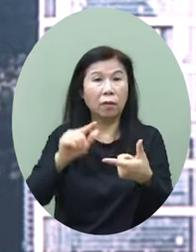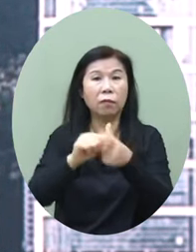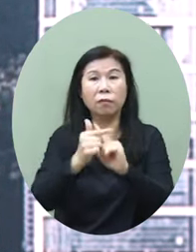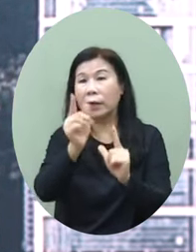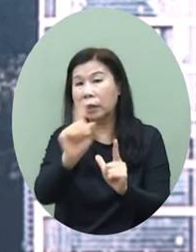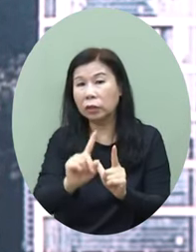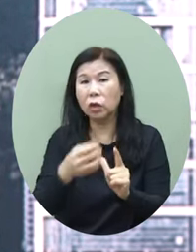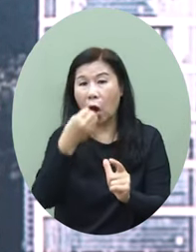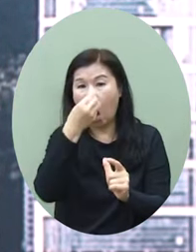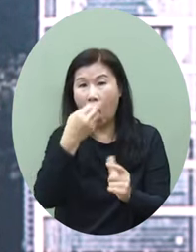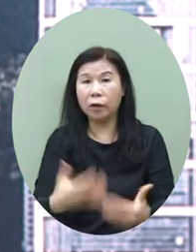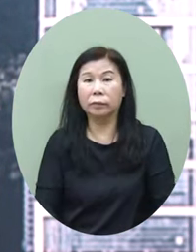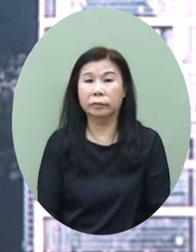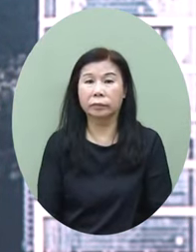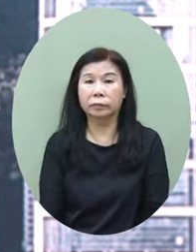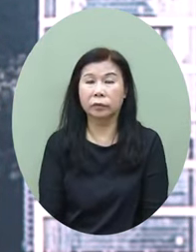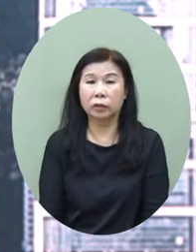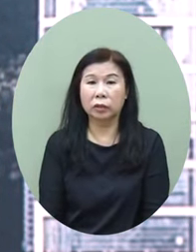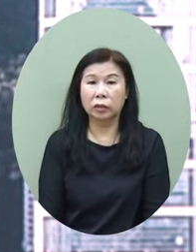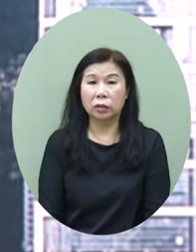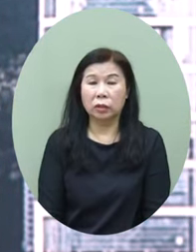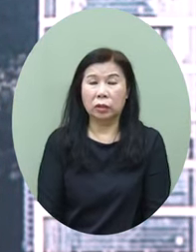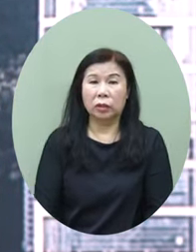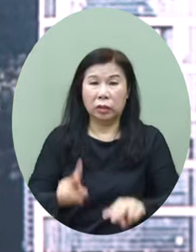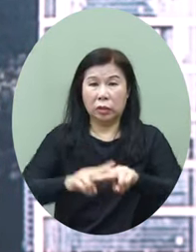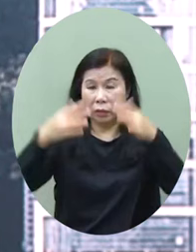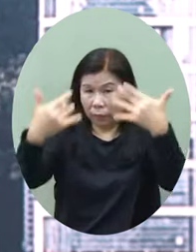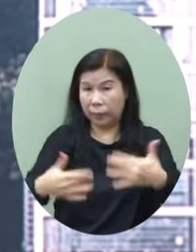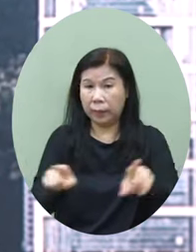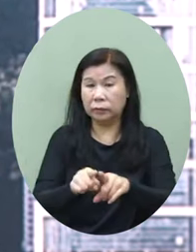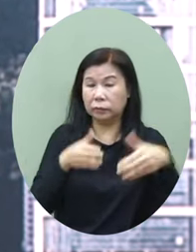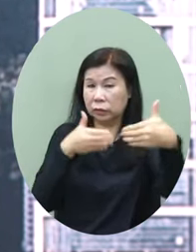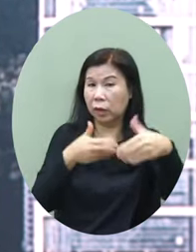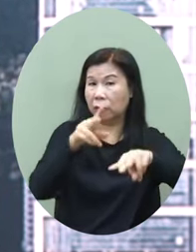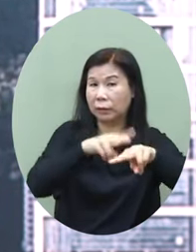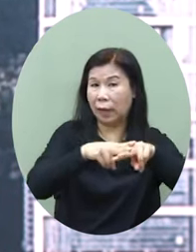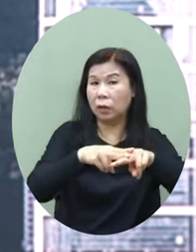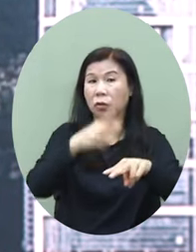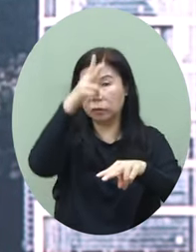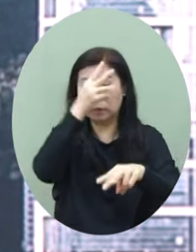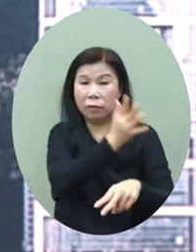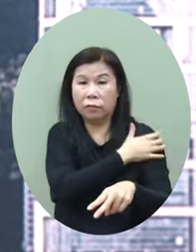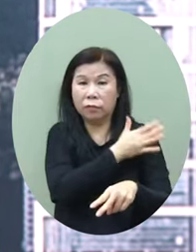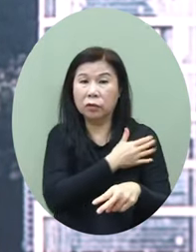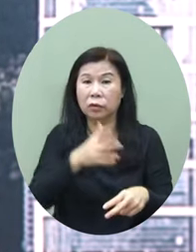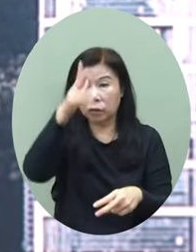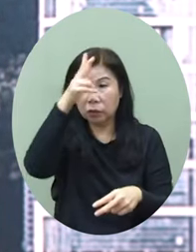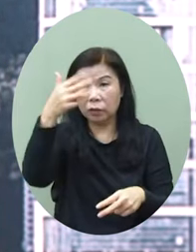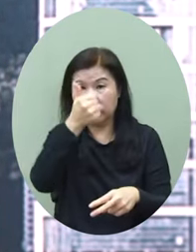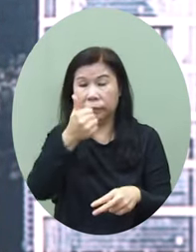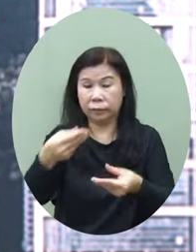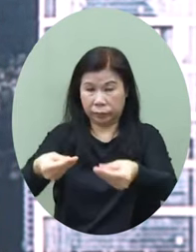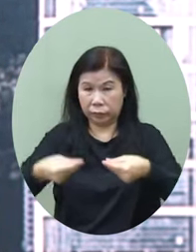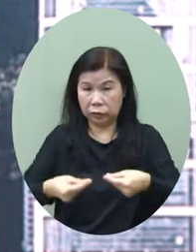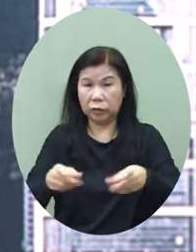法香港作為一個特別行政區是直接向中央人民政府負責行政長官負有